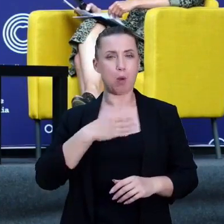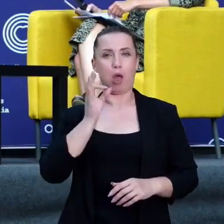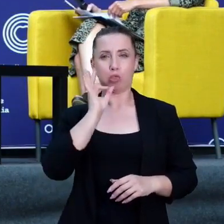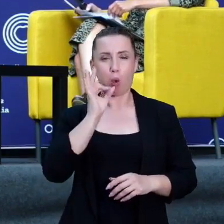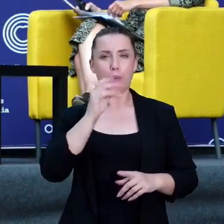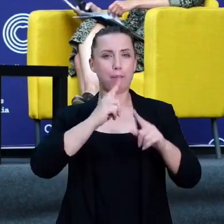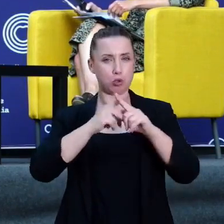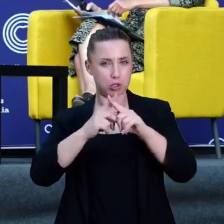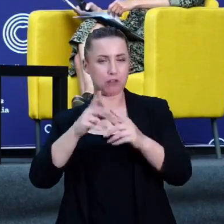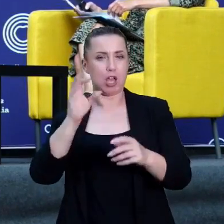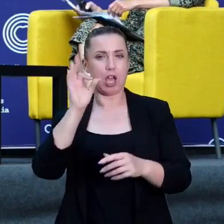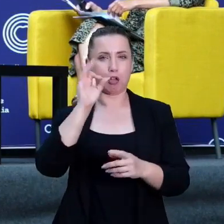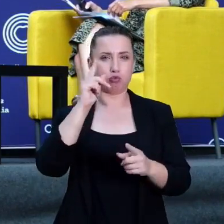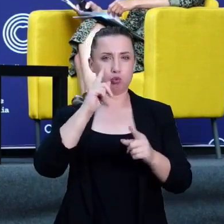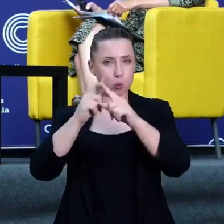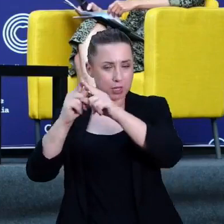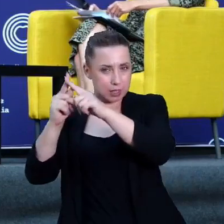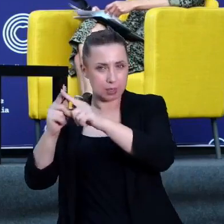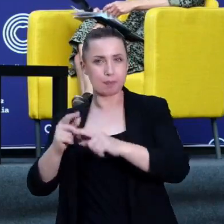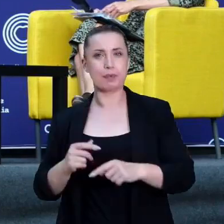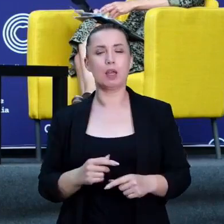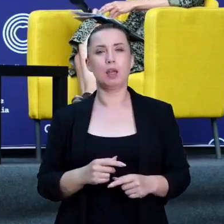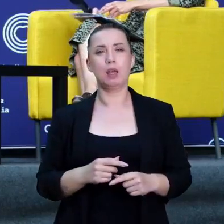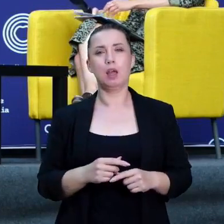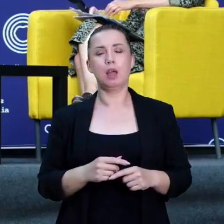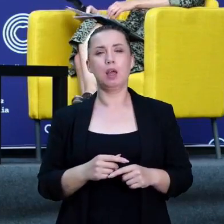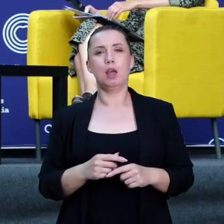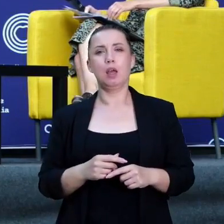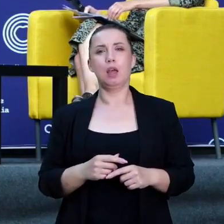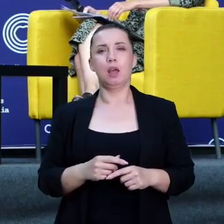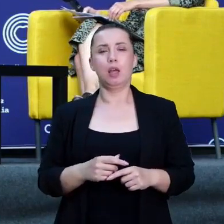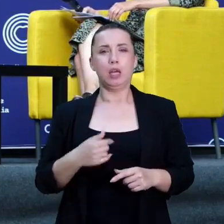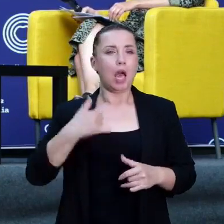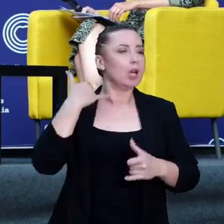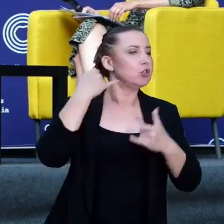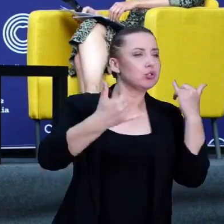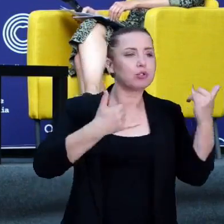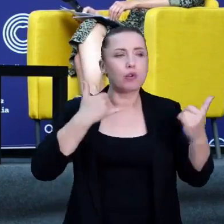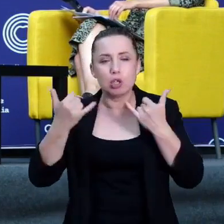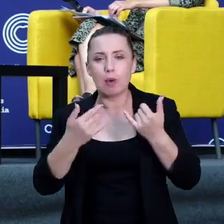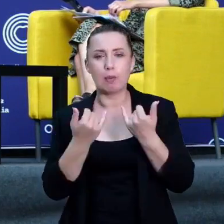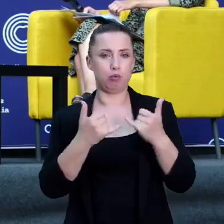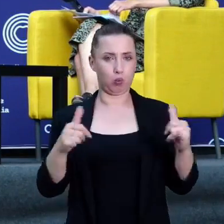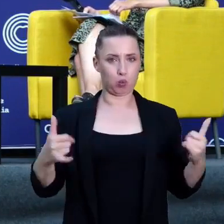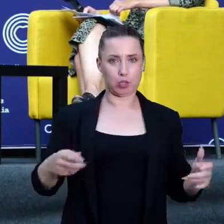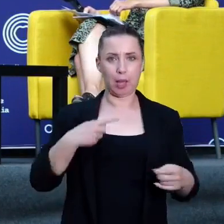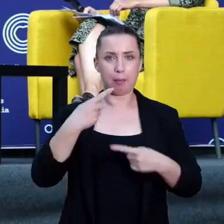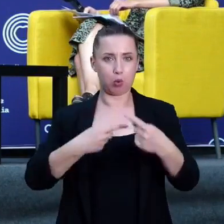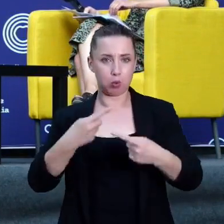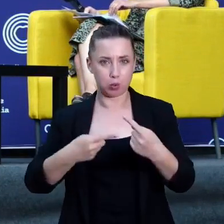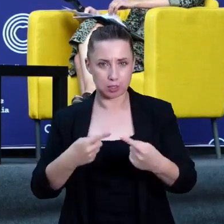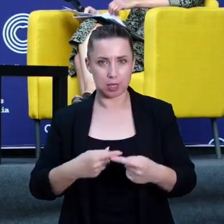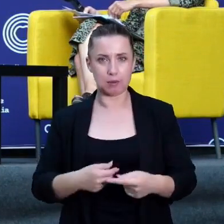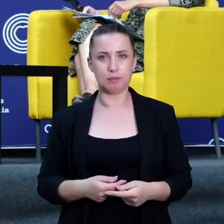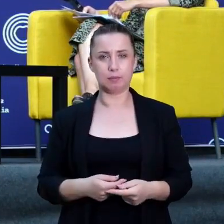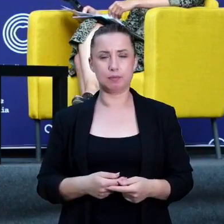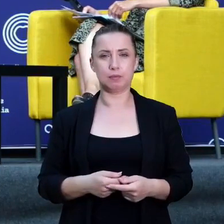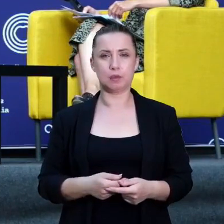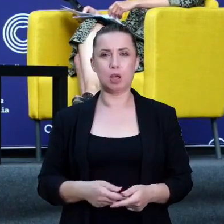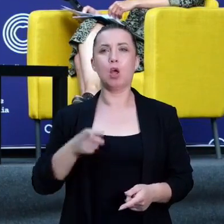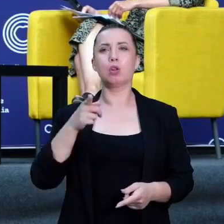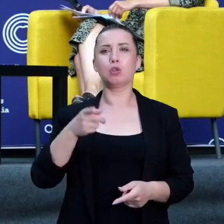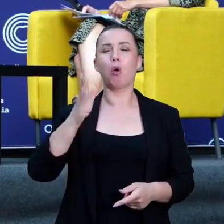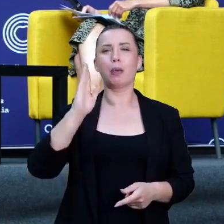lata 90., więc żeby nas jakoś umiejscowić na rynku muzycznym, gdzie ja dzwoniłam do różnych producentów, mówili, to będziecie taką